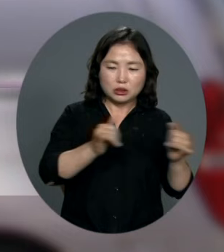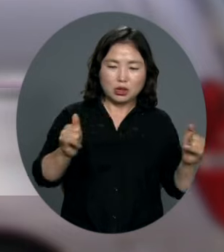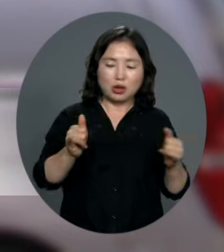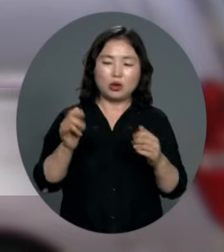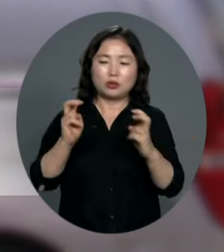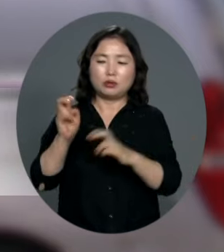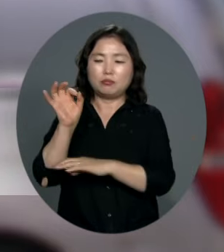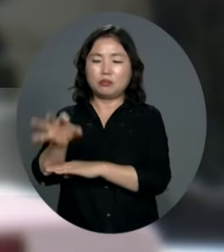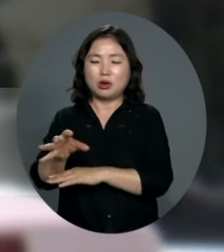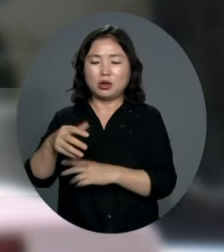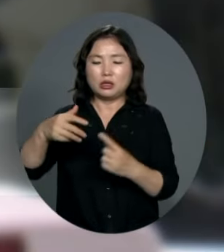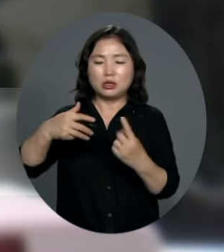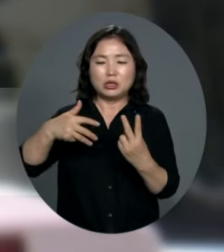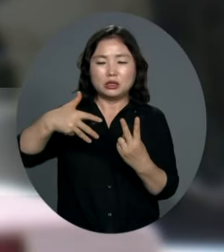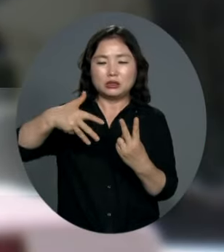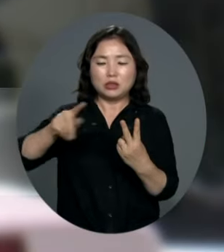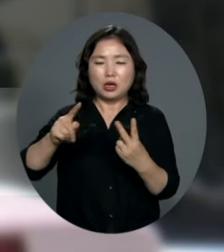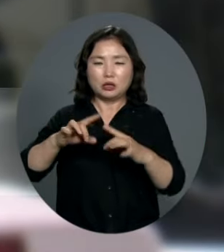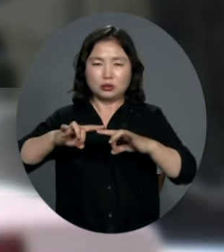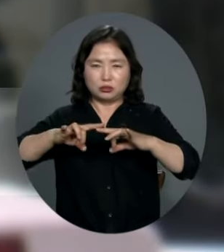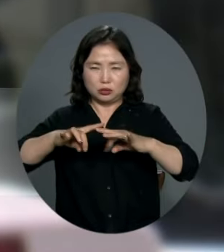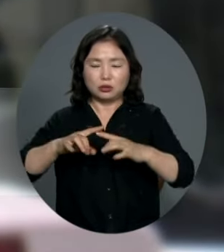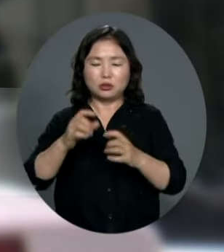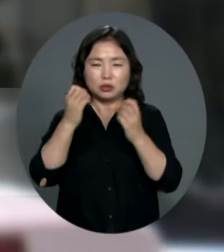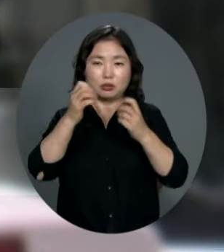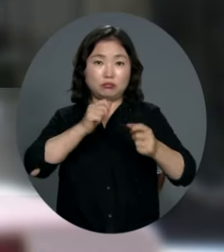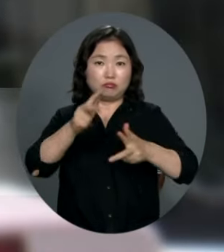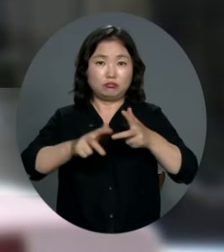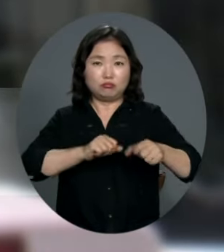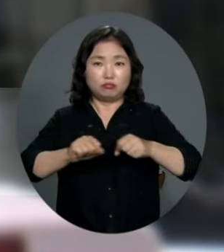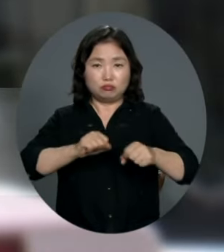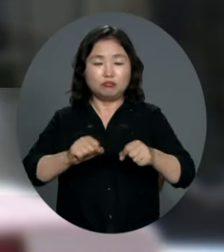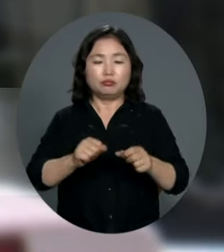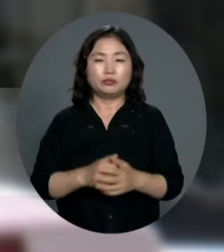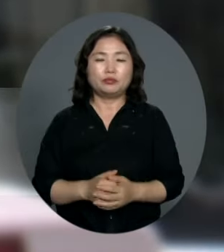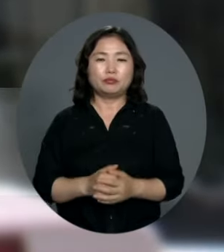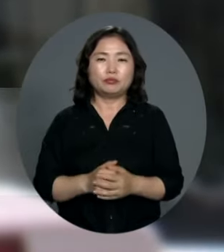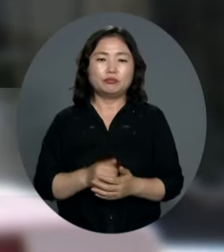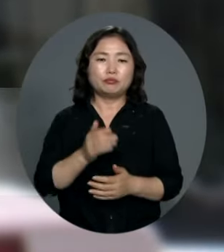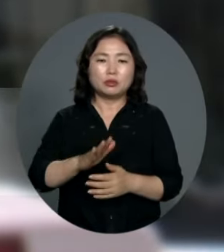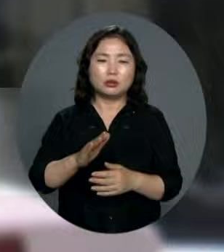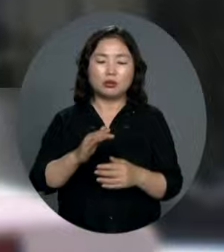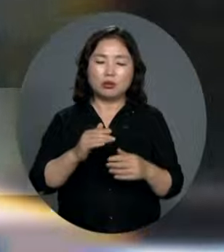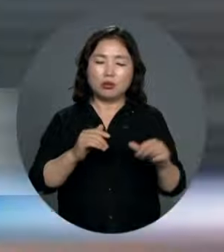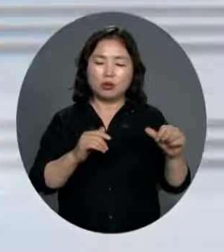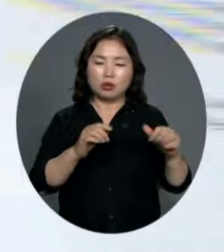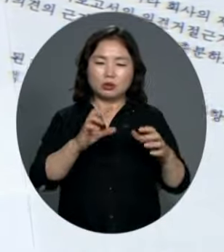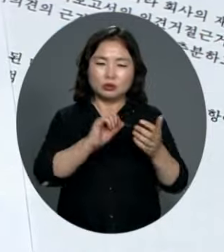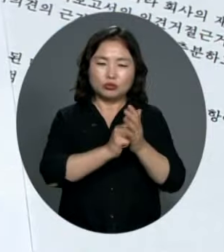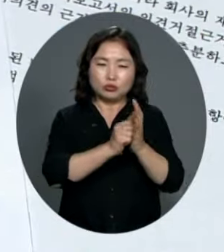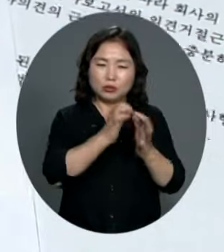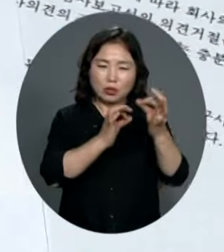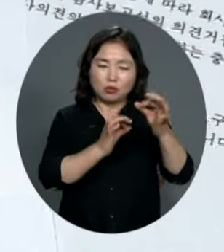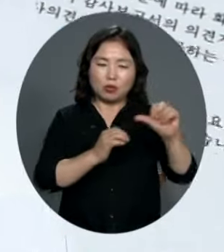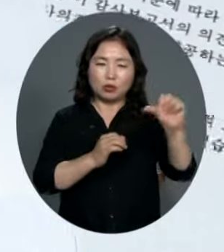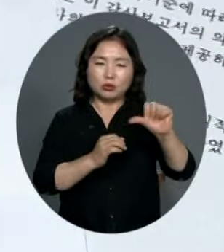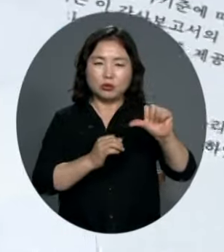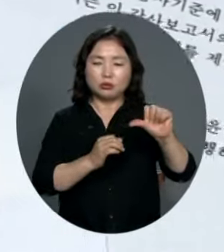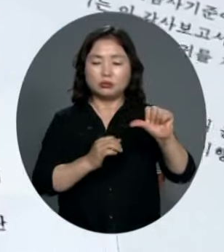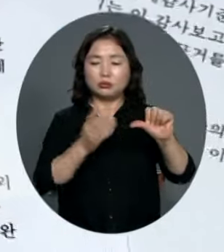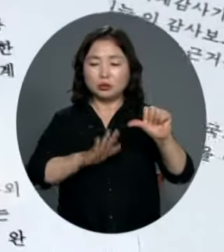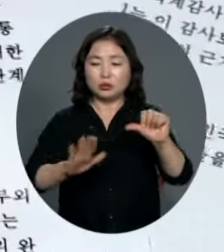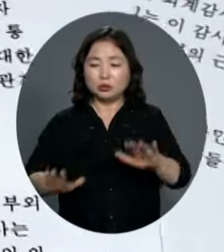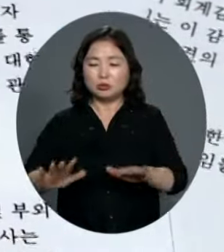뒤 2차전지 제조 등 신사업에 나섰습니다. 하지만 한때 5천 원이 넘었던 주가가